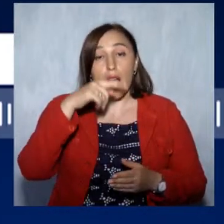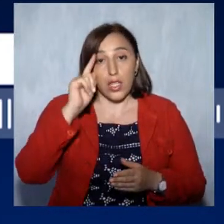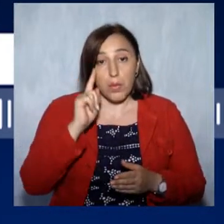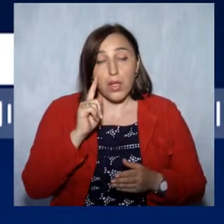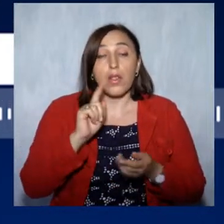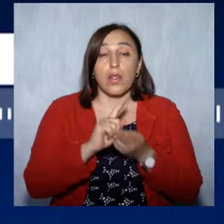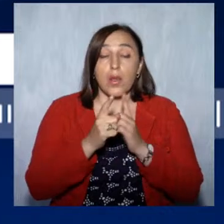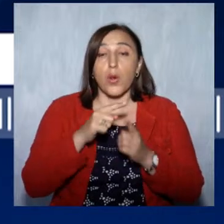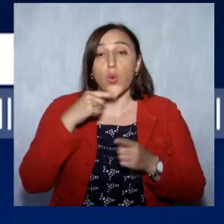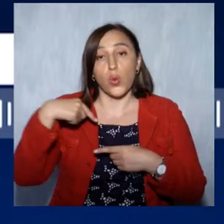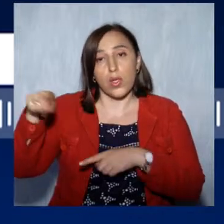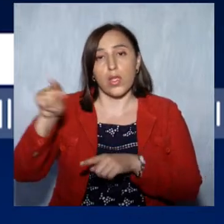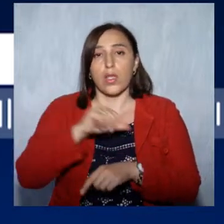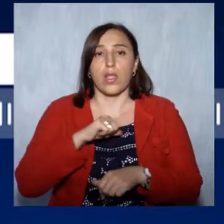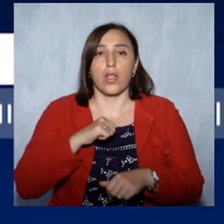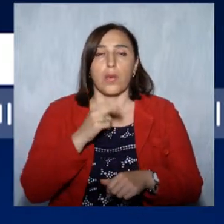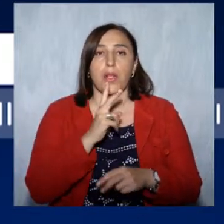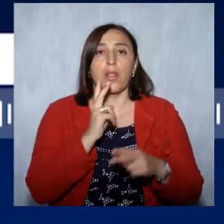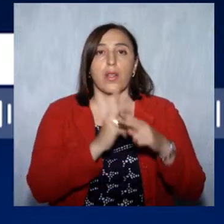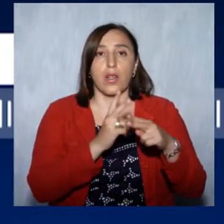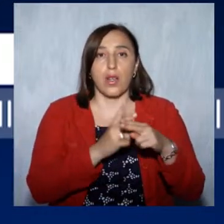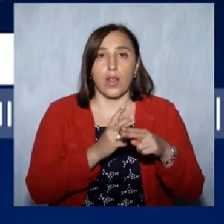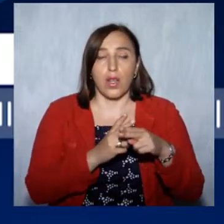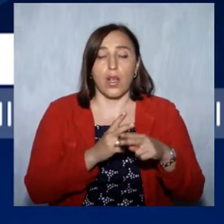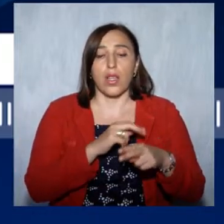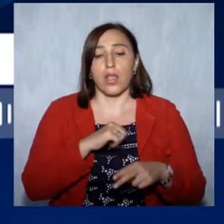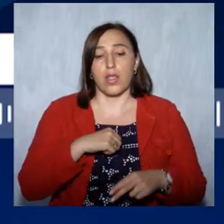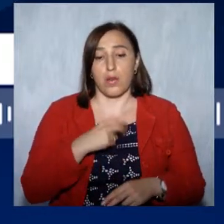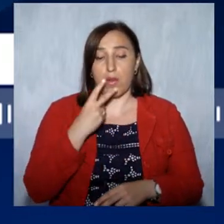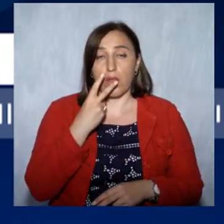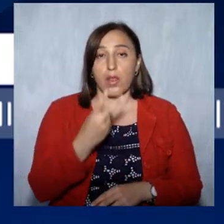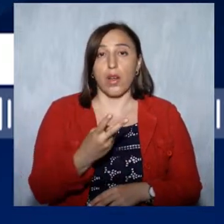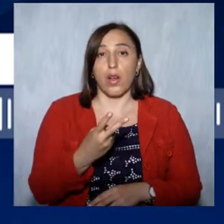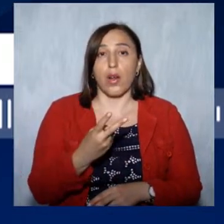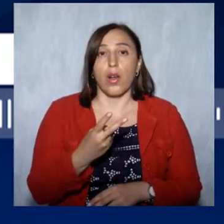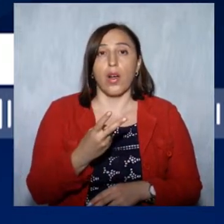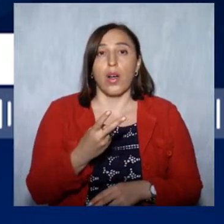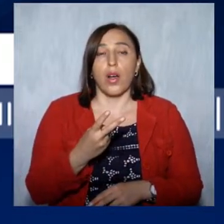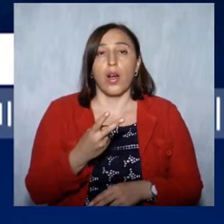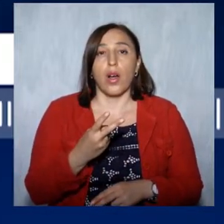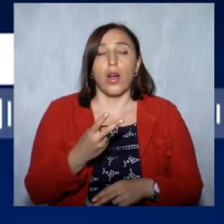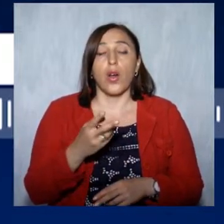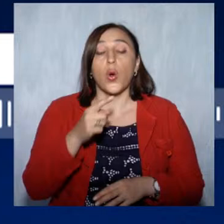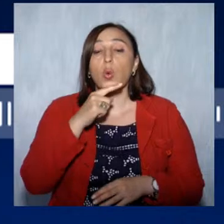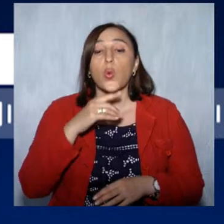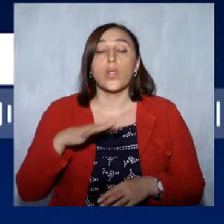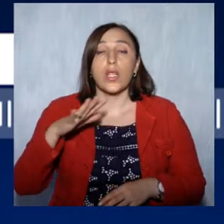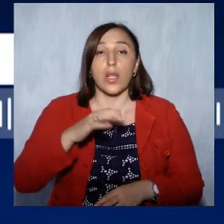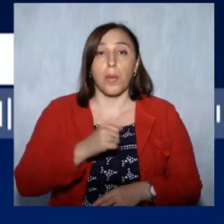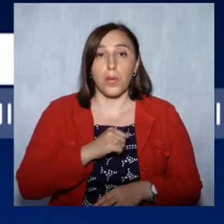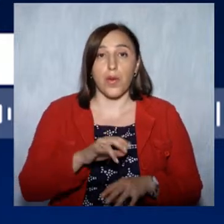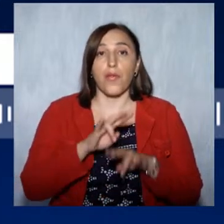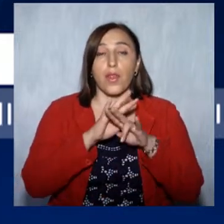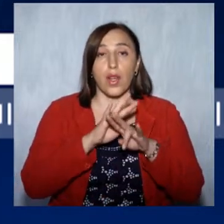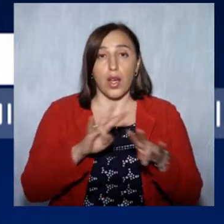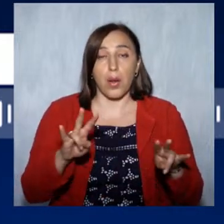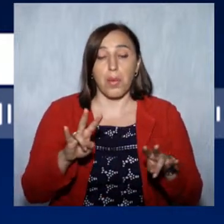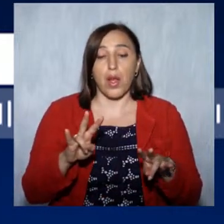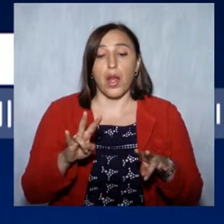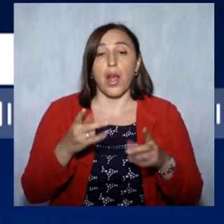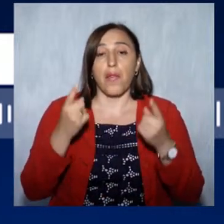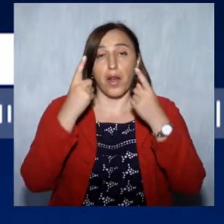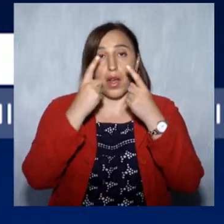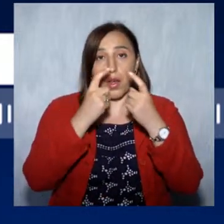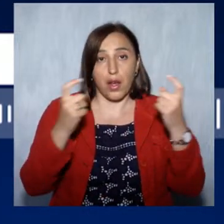է ասեմ, որ առաջի տարերը ես տեսնում եմ, օրինակ այսօր ավոտ Ռուսաստանի պաշտպանության նախարարությունը